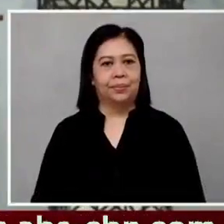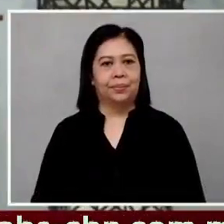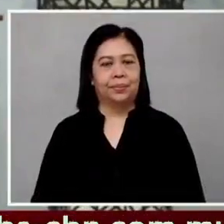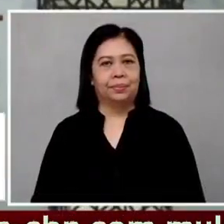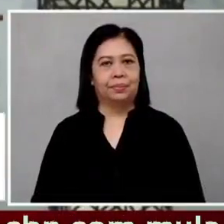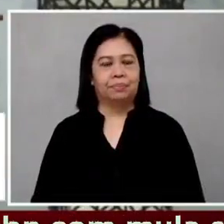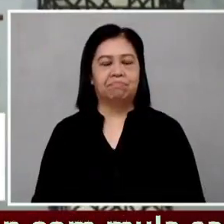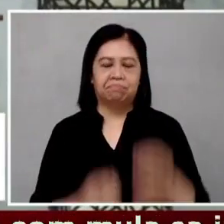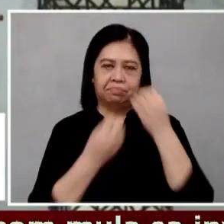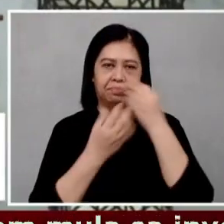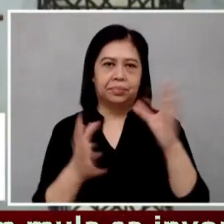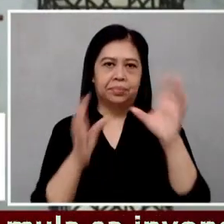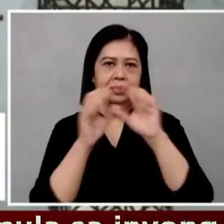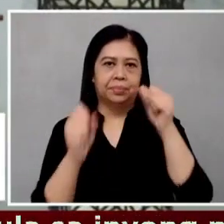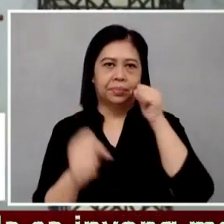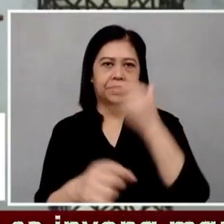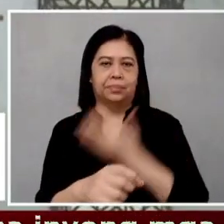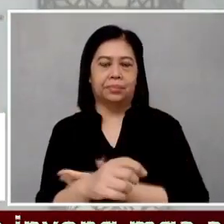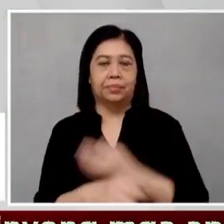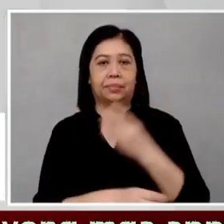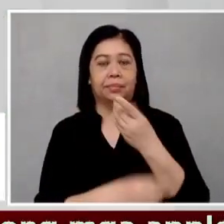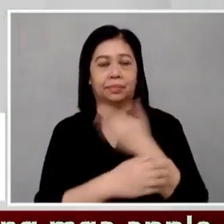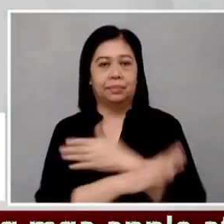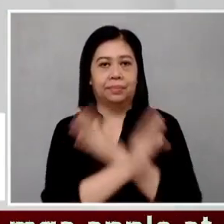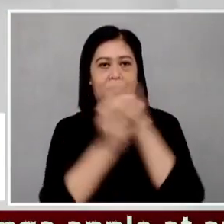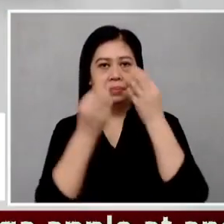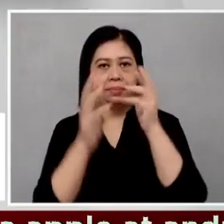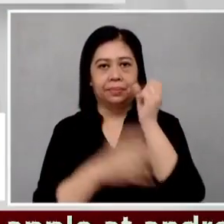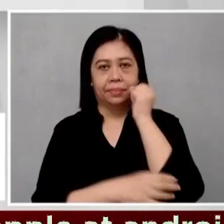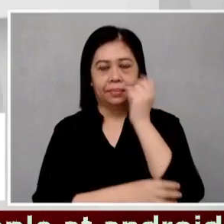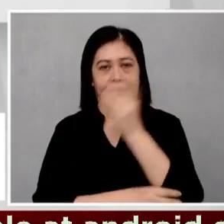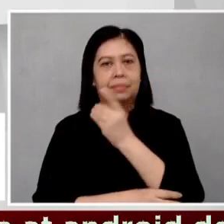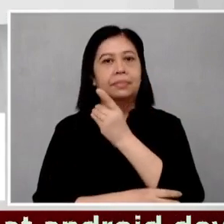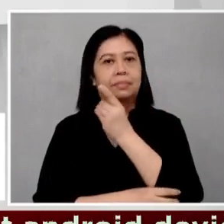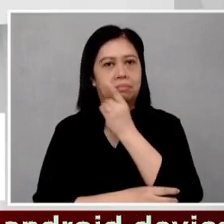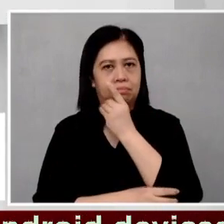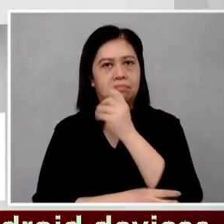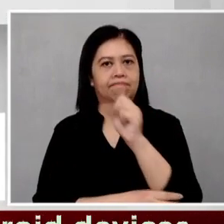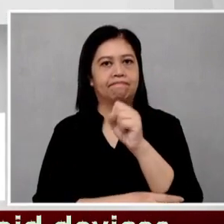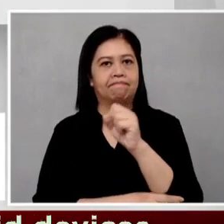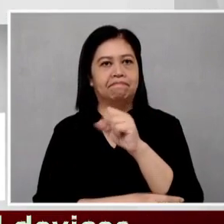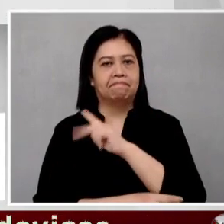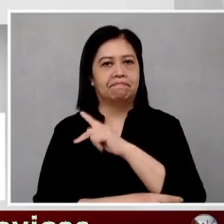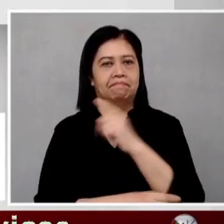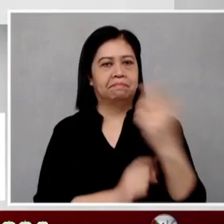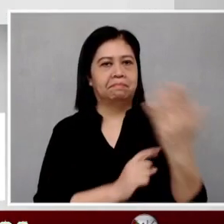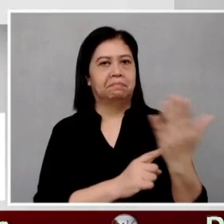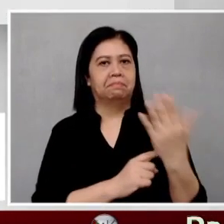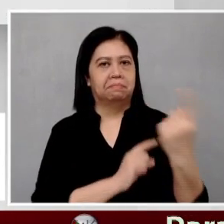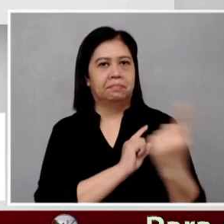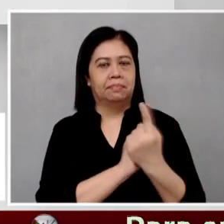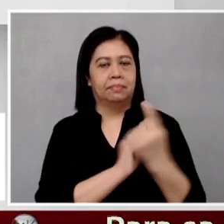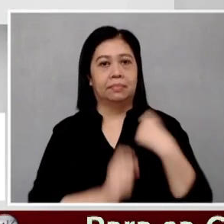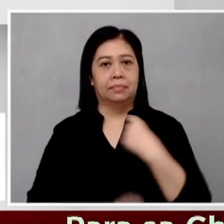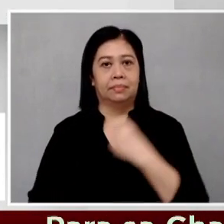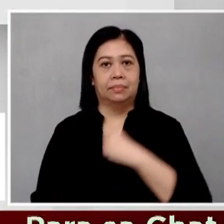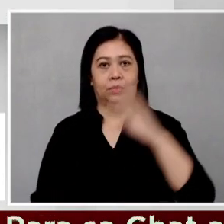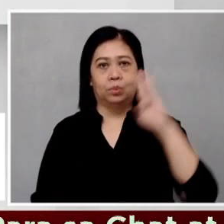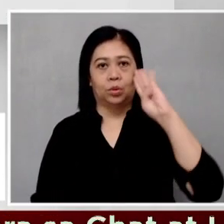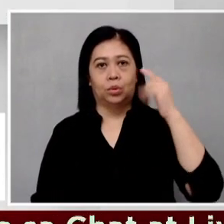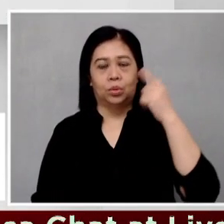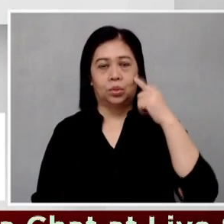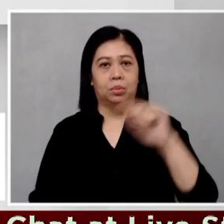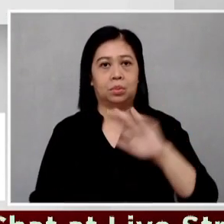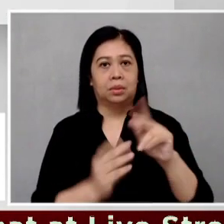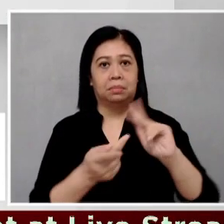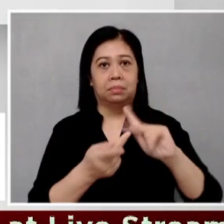Ibinunyag ni Presidential Daughter Davao City Mayor Sara Duterte na personal na nagpresenta sa kanya si Senator Bongo para maging